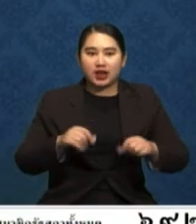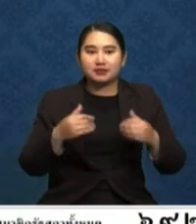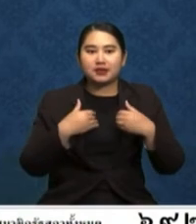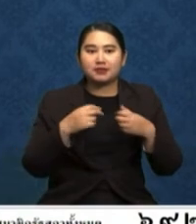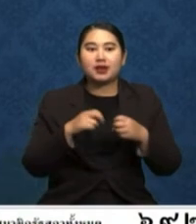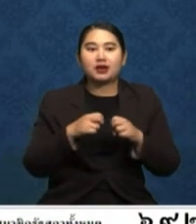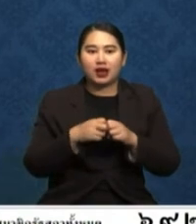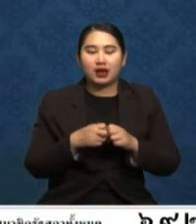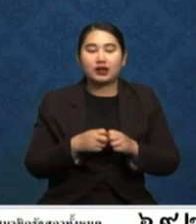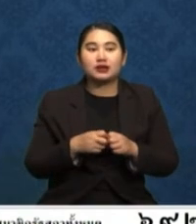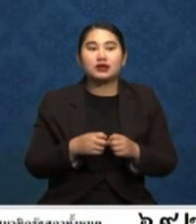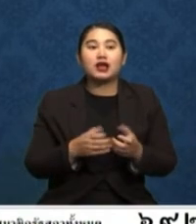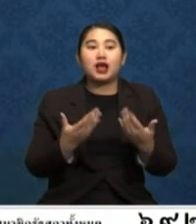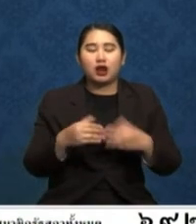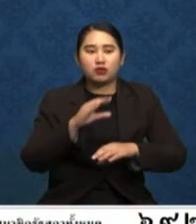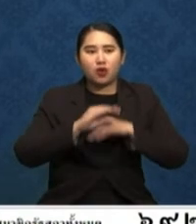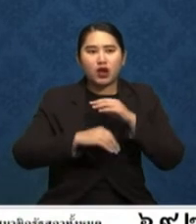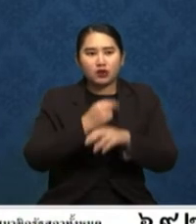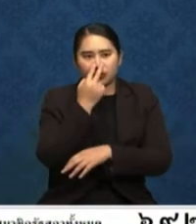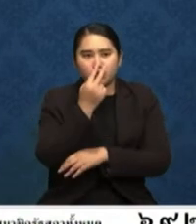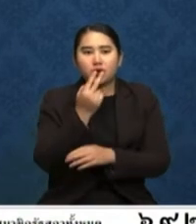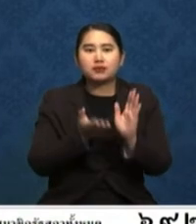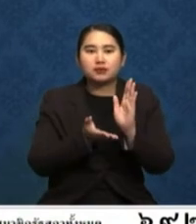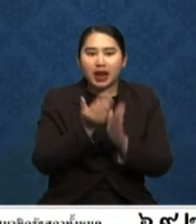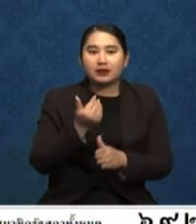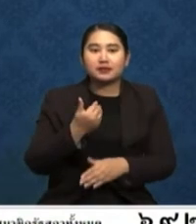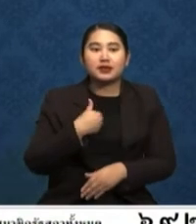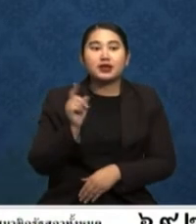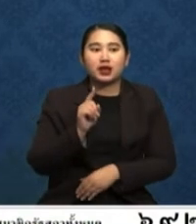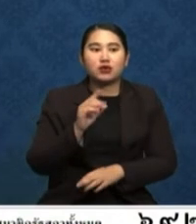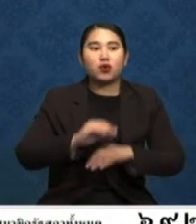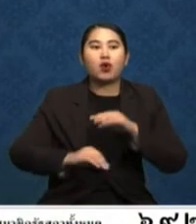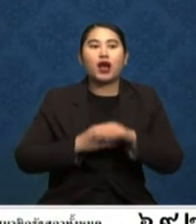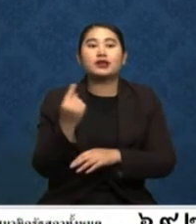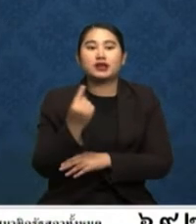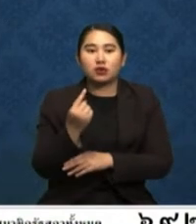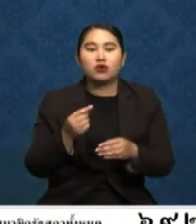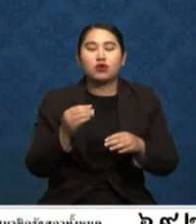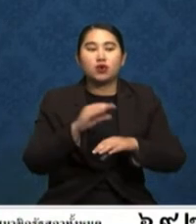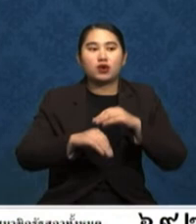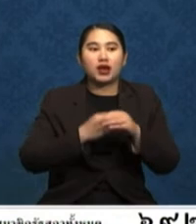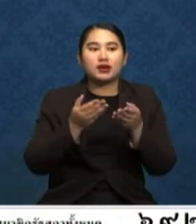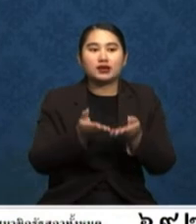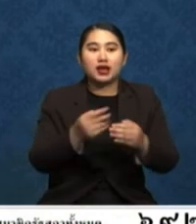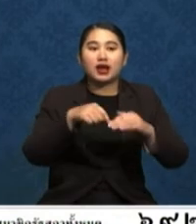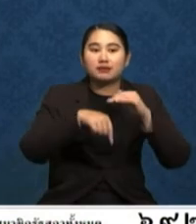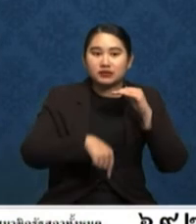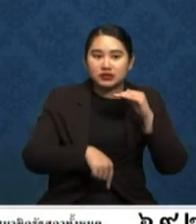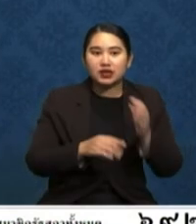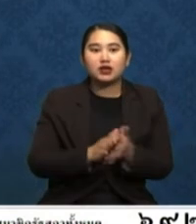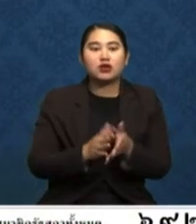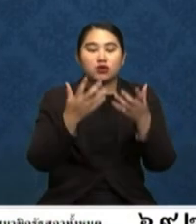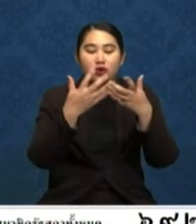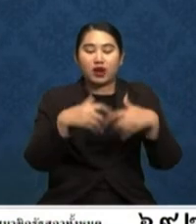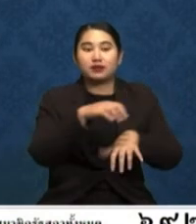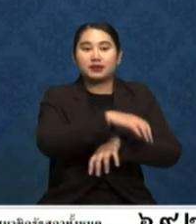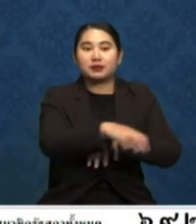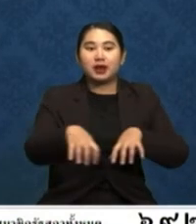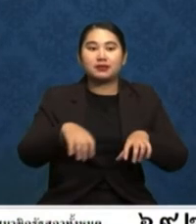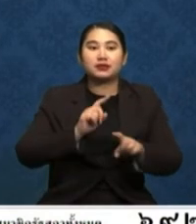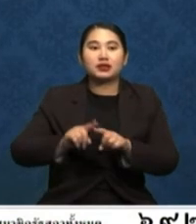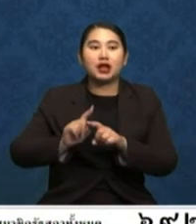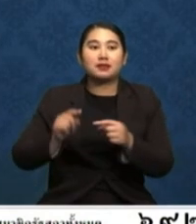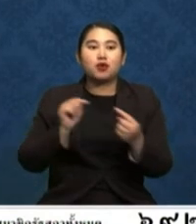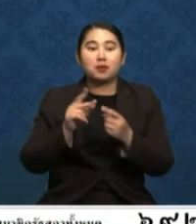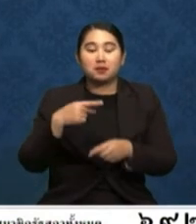และโครงการที่พอดูจะไปได้และไปรอดก็มีแค่โครงการท่าเรือน้ำลึกท่าเรืออุตสาหกรรมที่ผลประโยชน์ก็จะตก